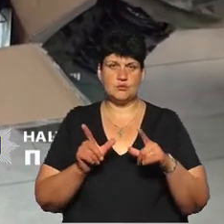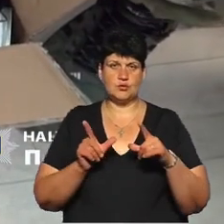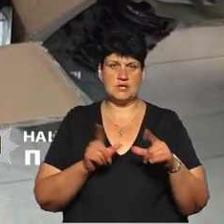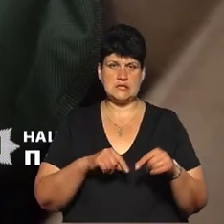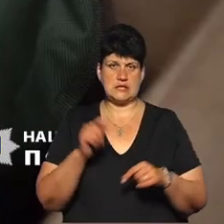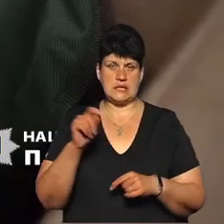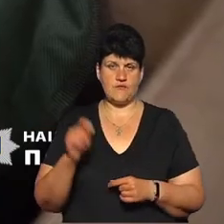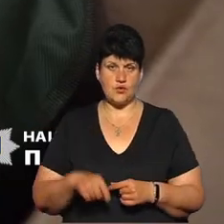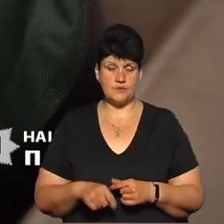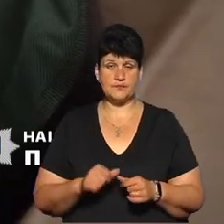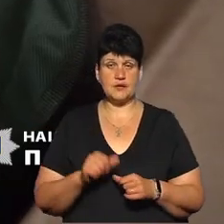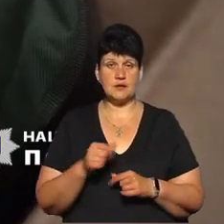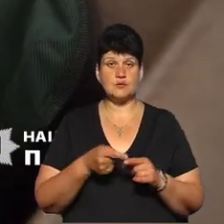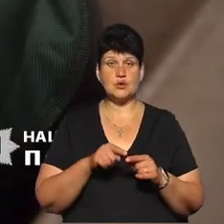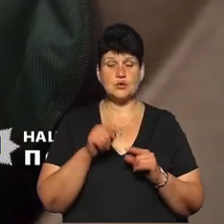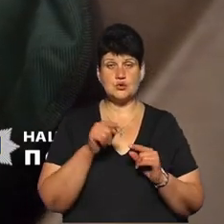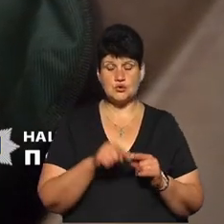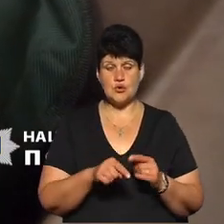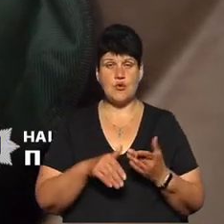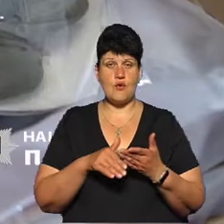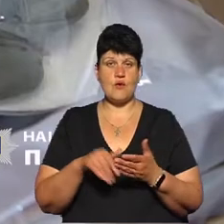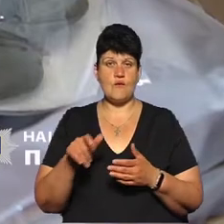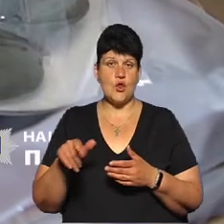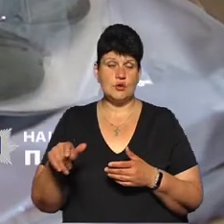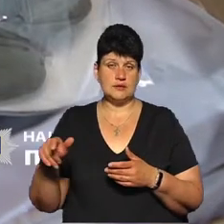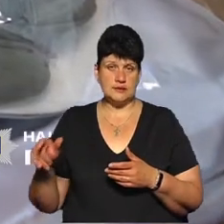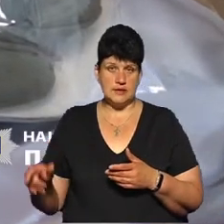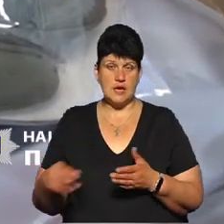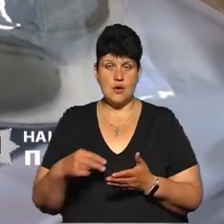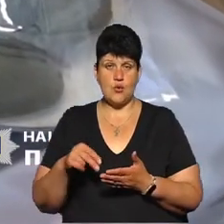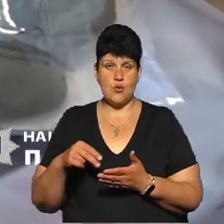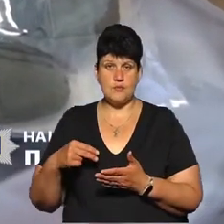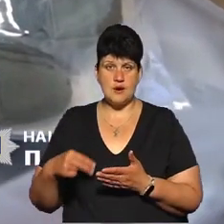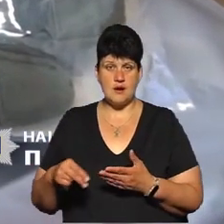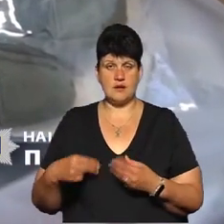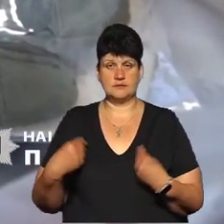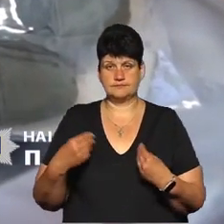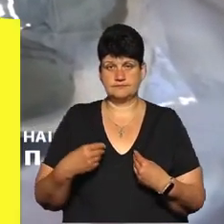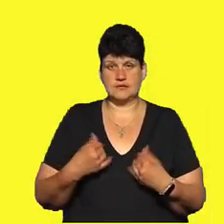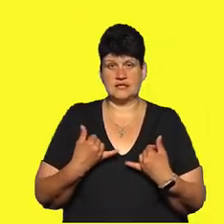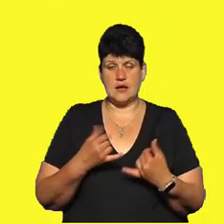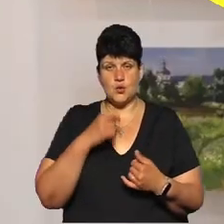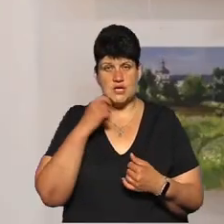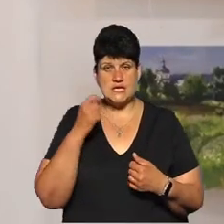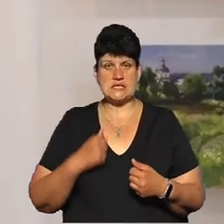цього, волонтери благодійного фонду «Розвиток Тернопілля» закупляють амуніцію для українських військових.